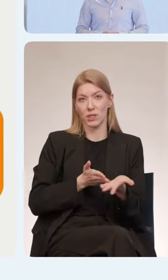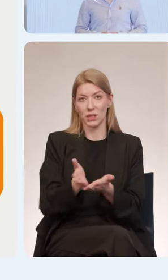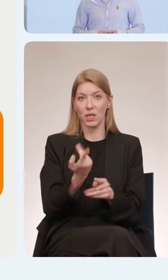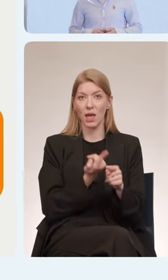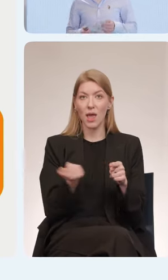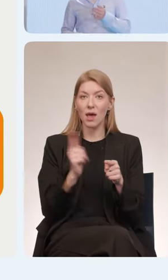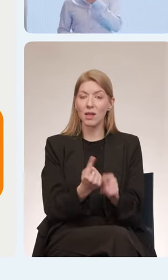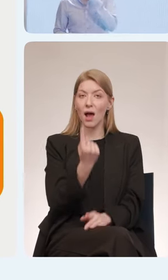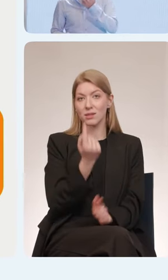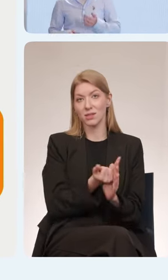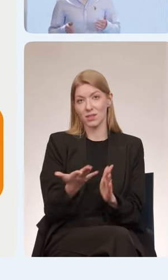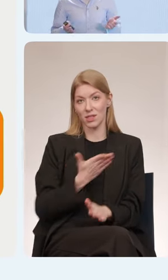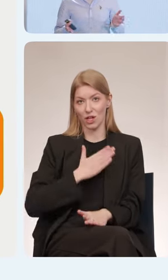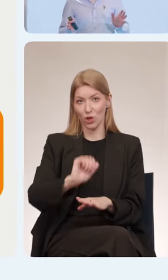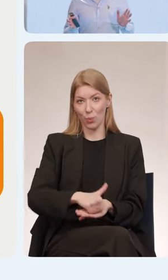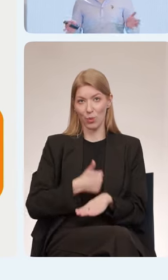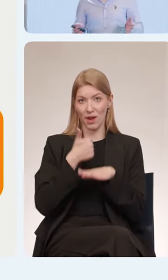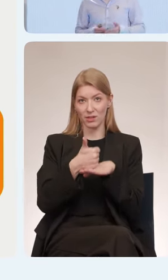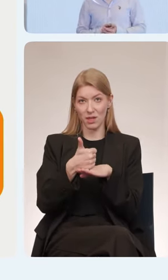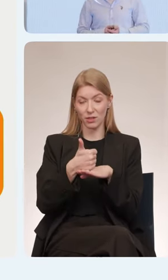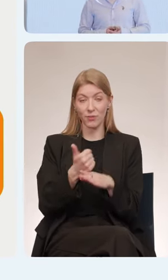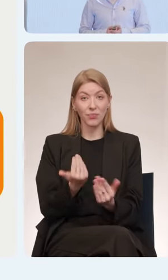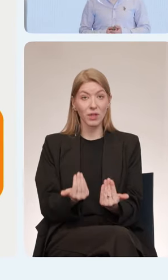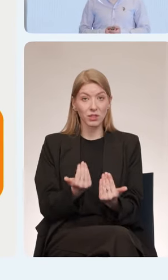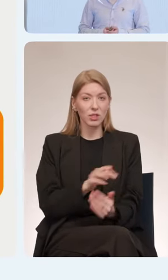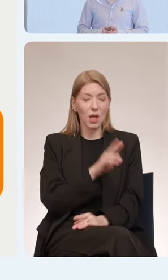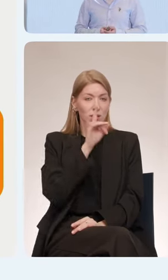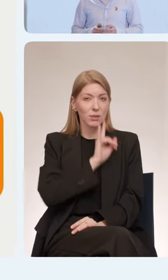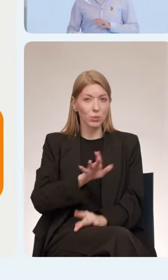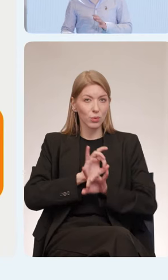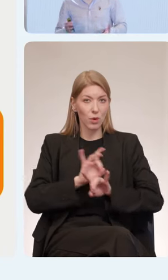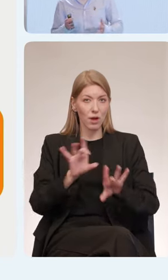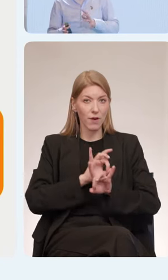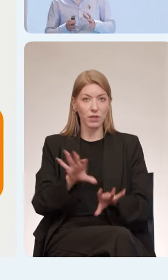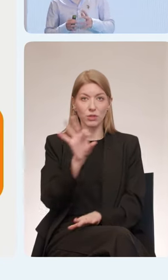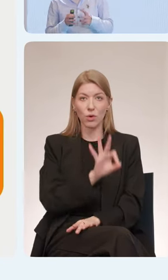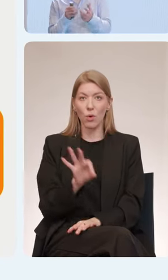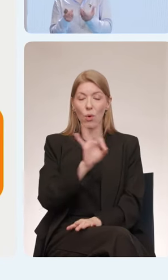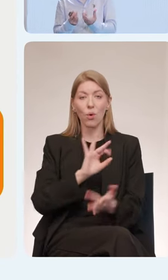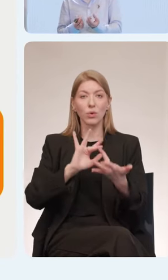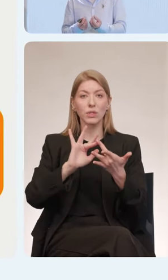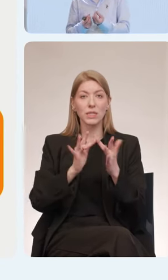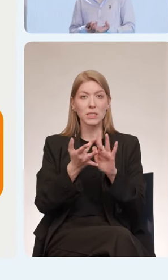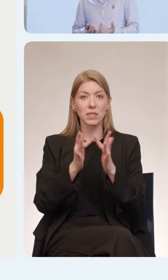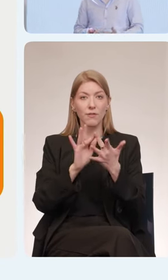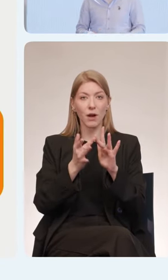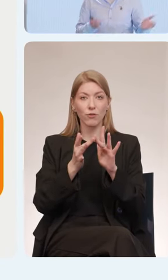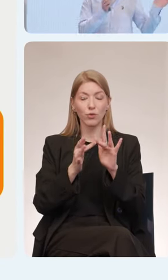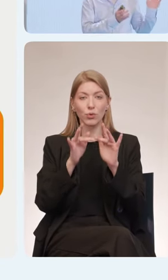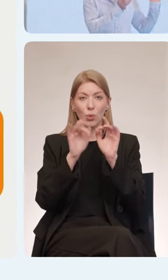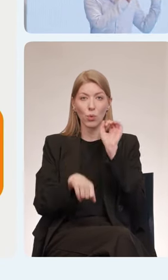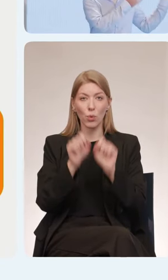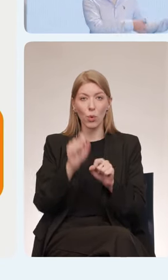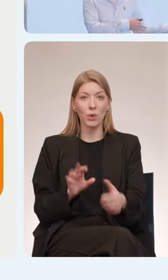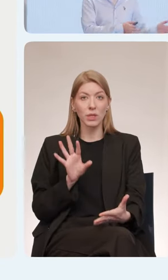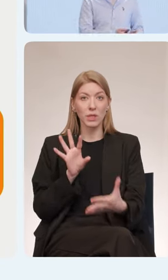из наших приоритетов. Я, наверное, сейчас не буду говорить про цифровую доступность, именно вот такую продуктовую, потому